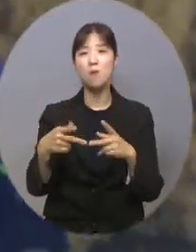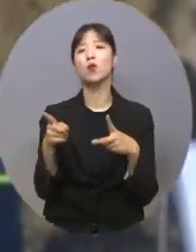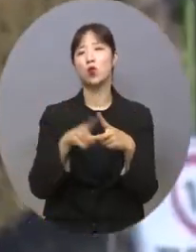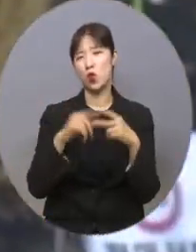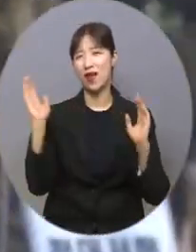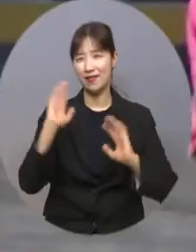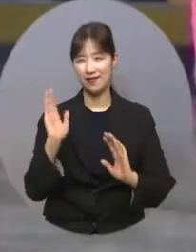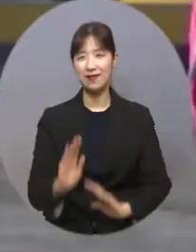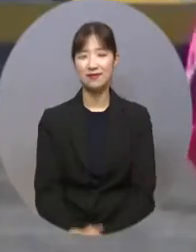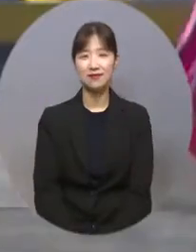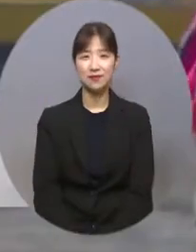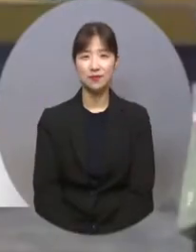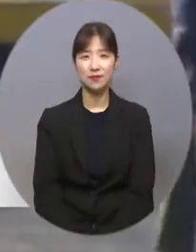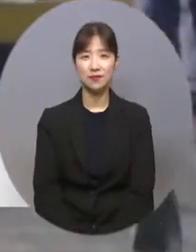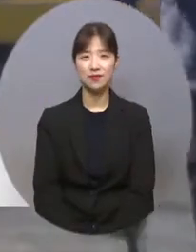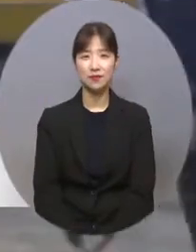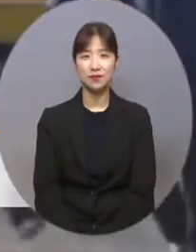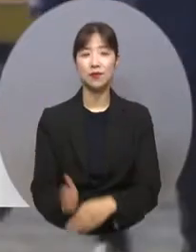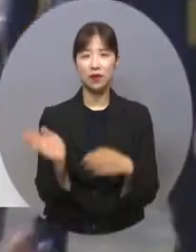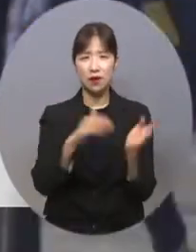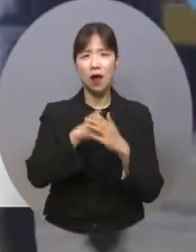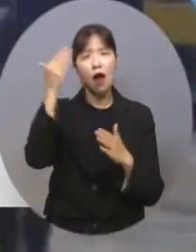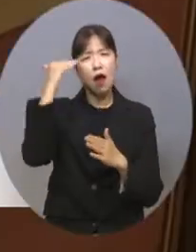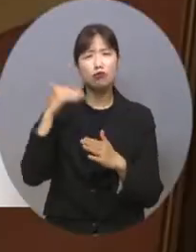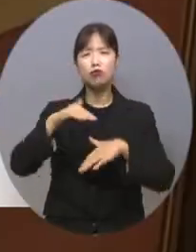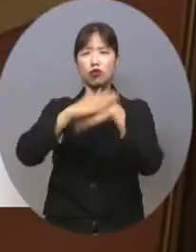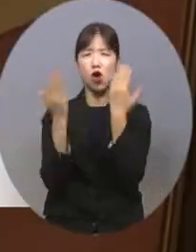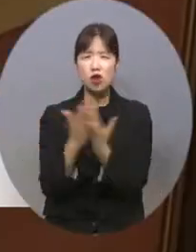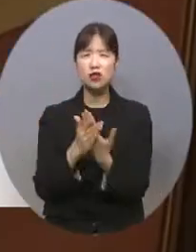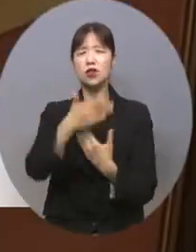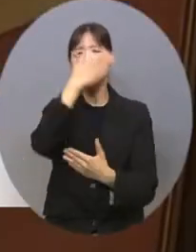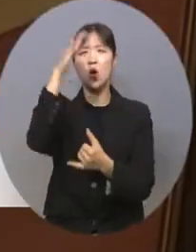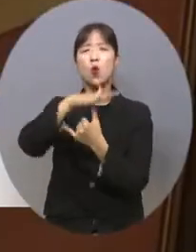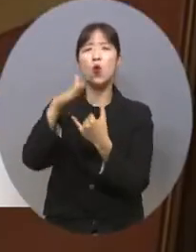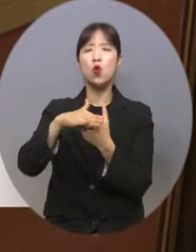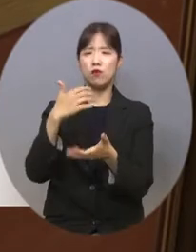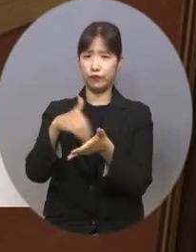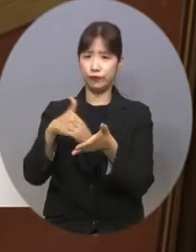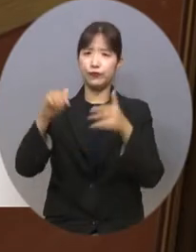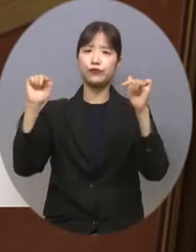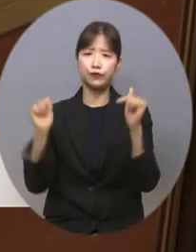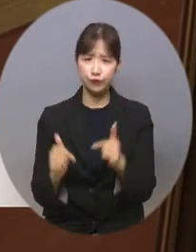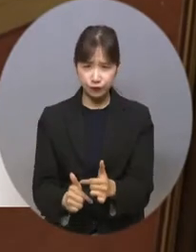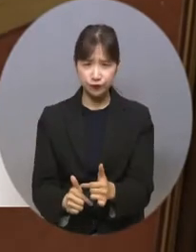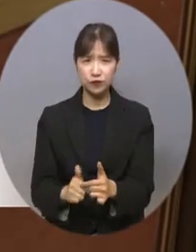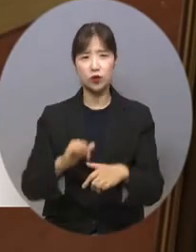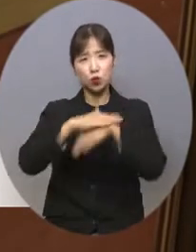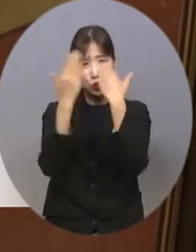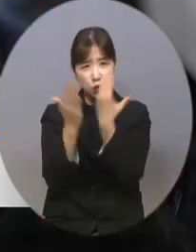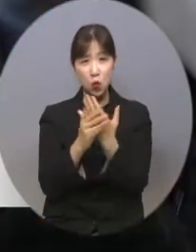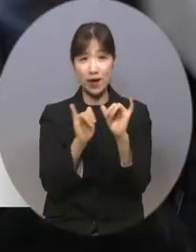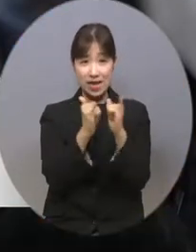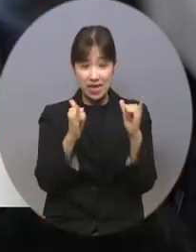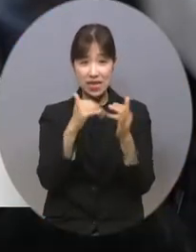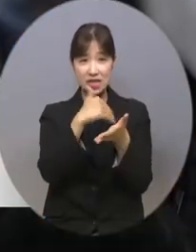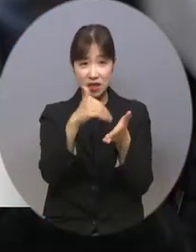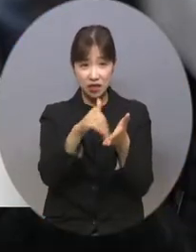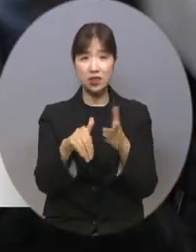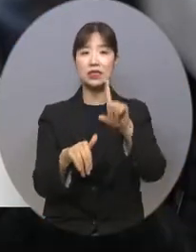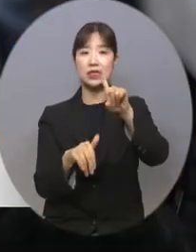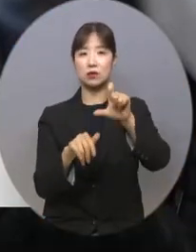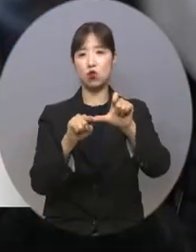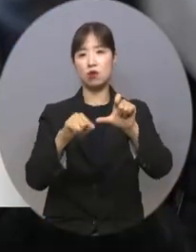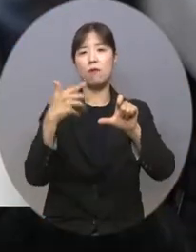나타났습니다 반면 국내 전체 청소년 인구는 꾸준히 감소해 총 인구의 15.8% 를